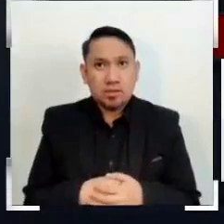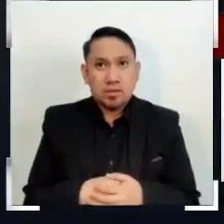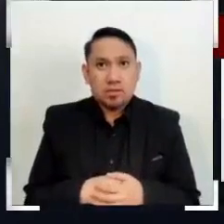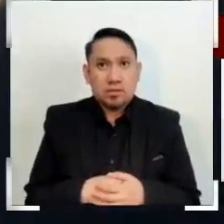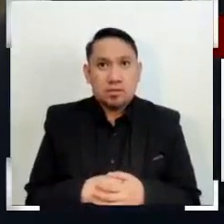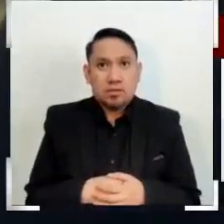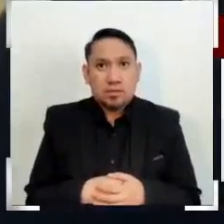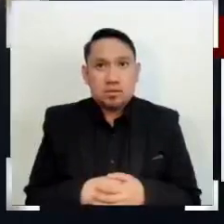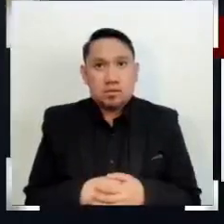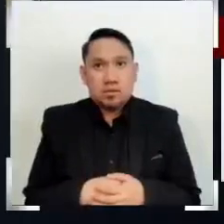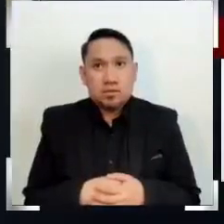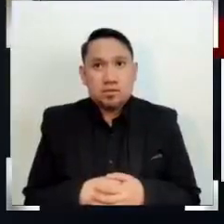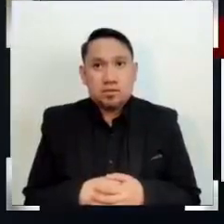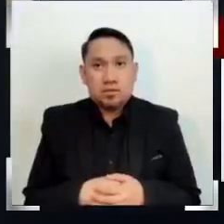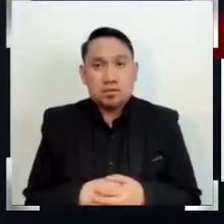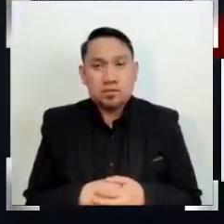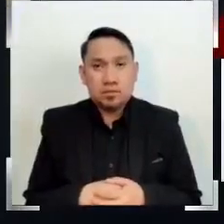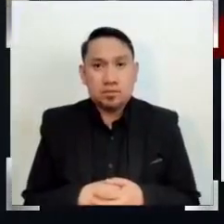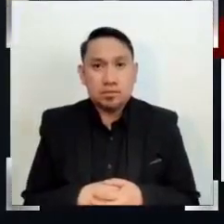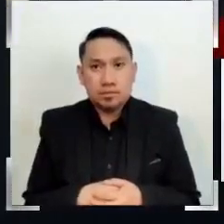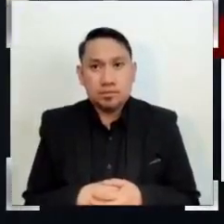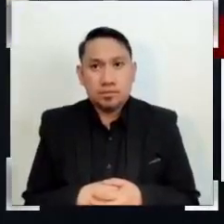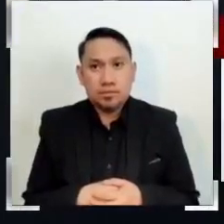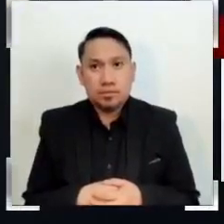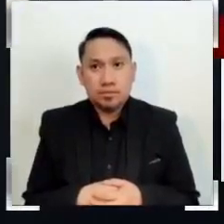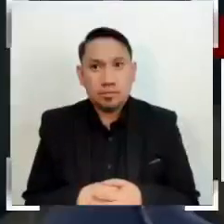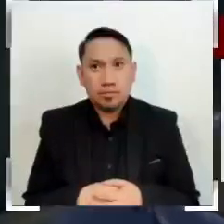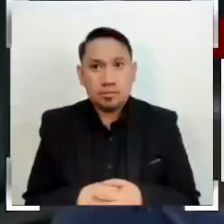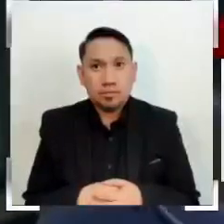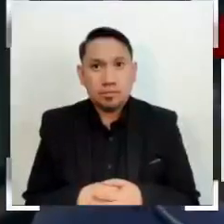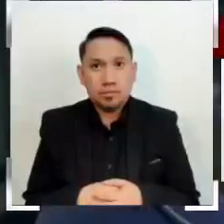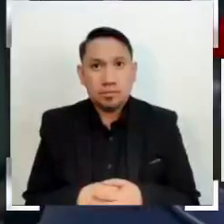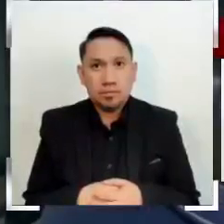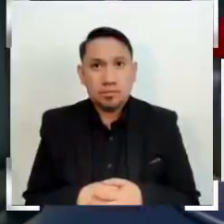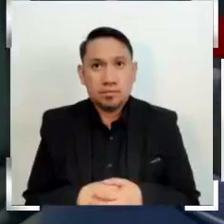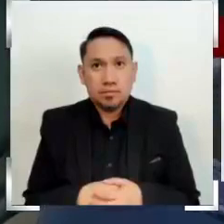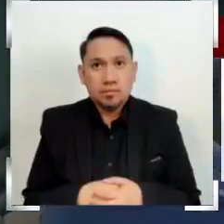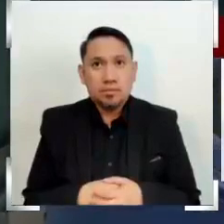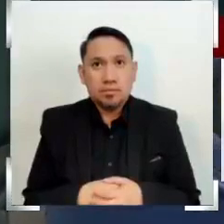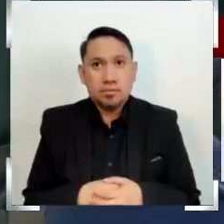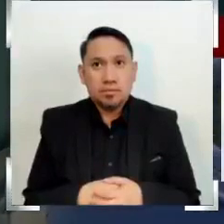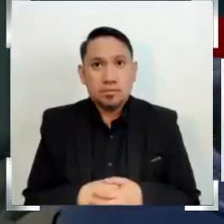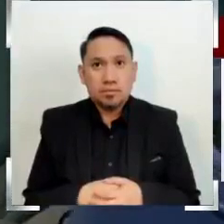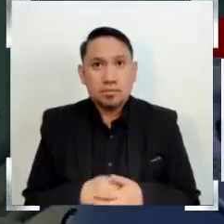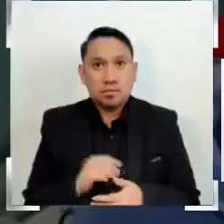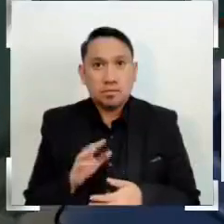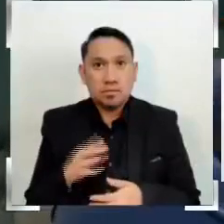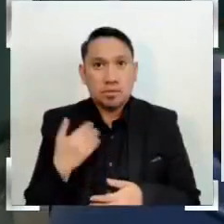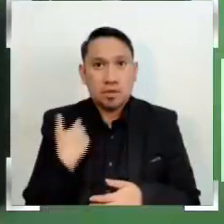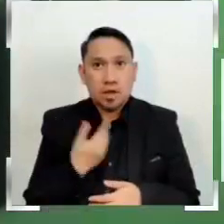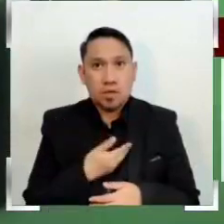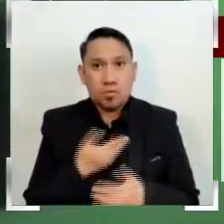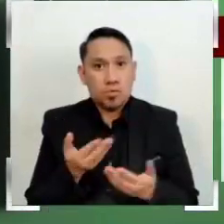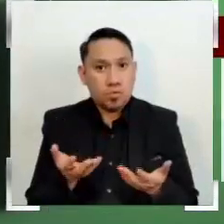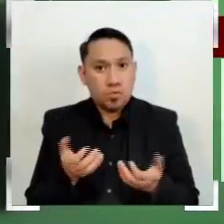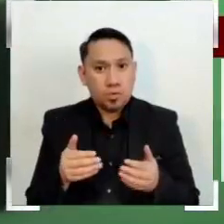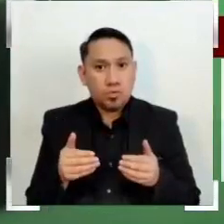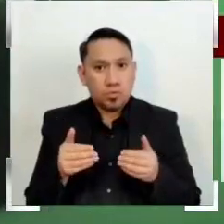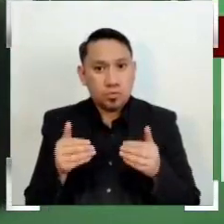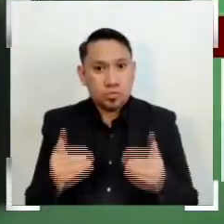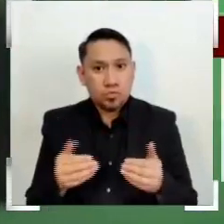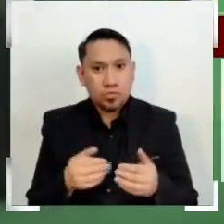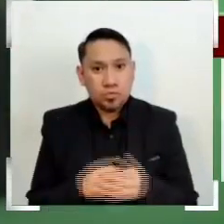bumalik na tayo ma'am. Si Kapitan, ayaw na rin tumuloy kamo. Babalik na kami. Ang atin ito koalisyon gusto pa rin sanang tumuloy. We listen